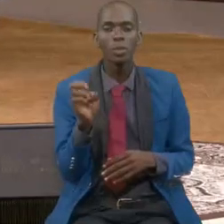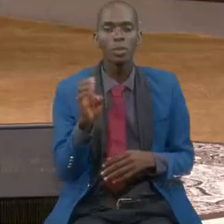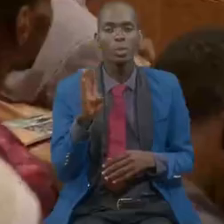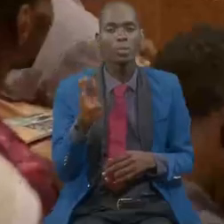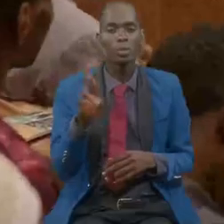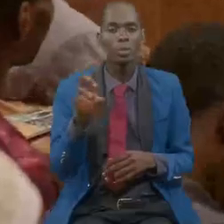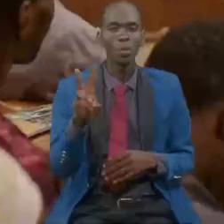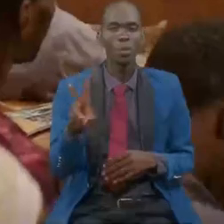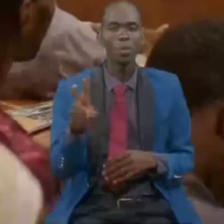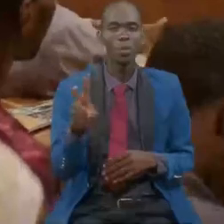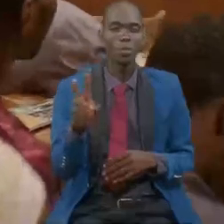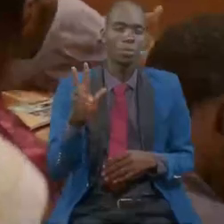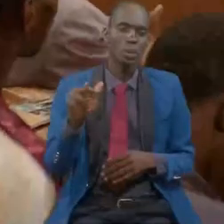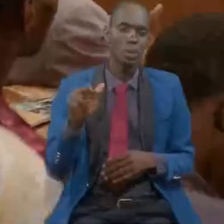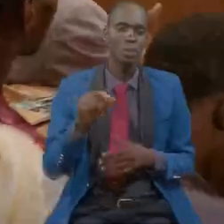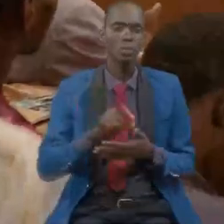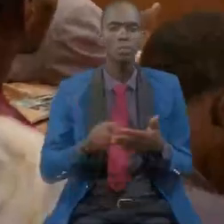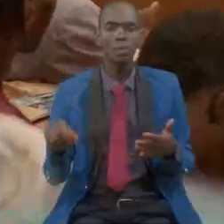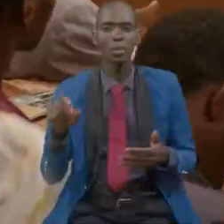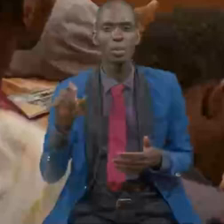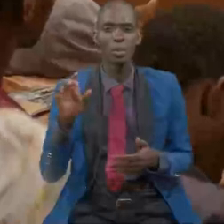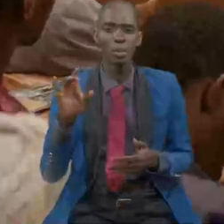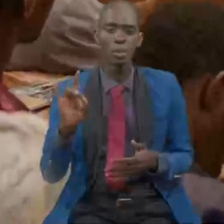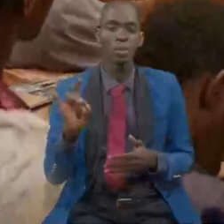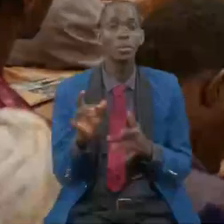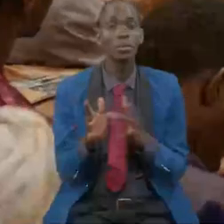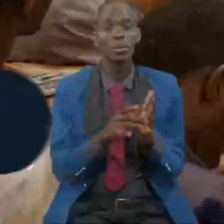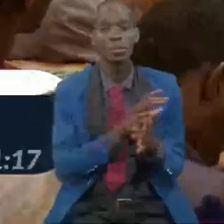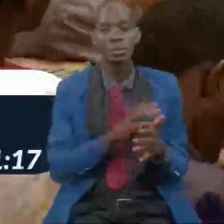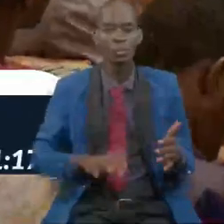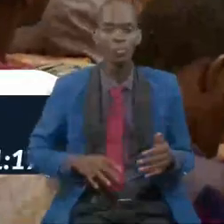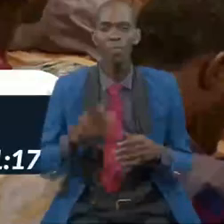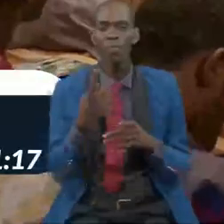13, verset 8. Jésus-Christ